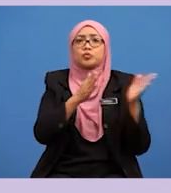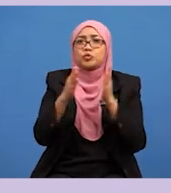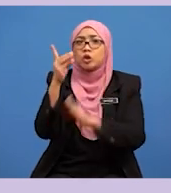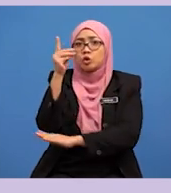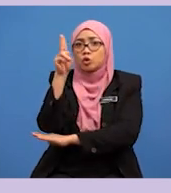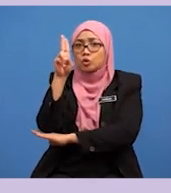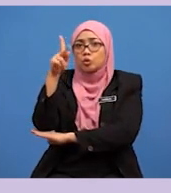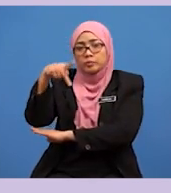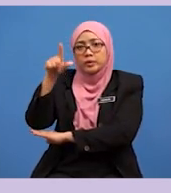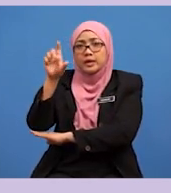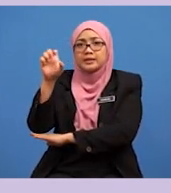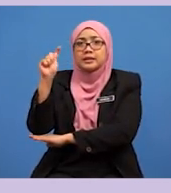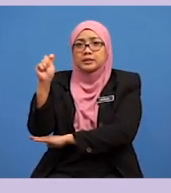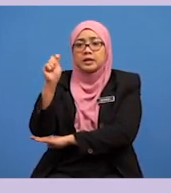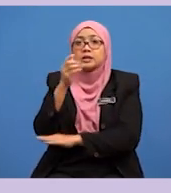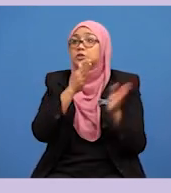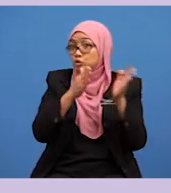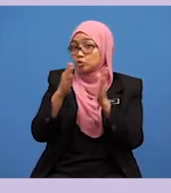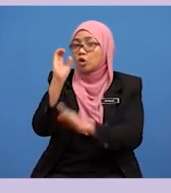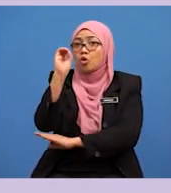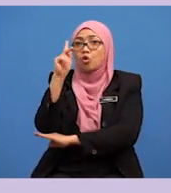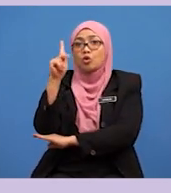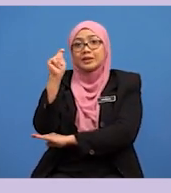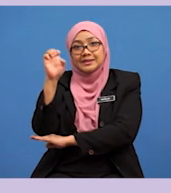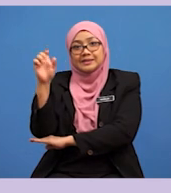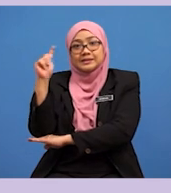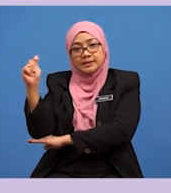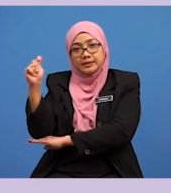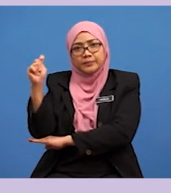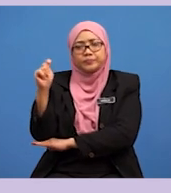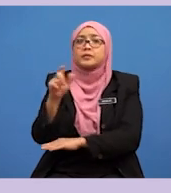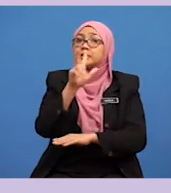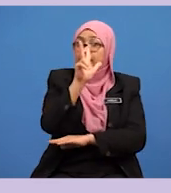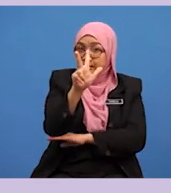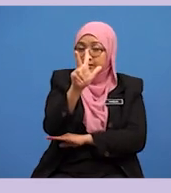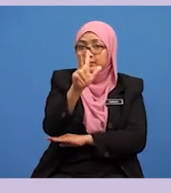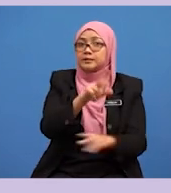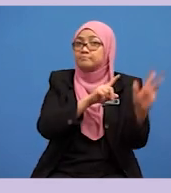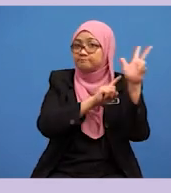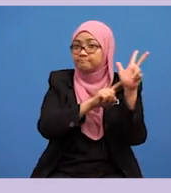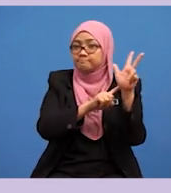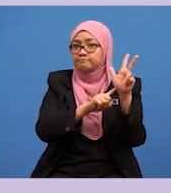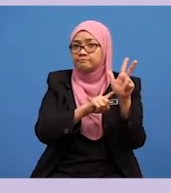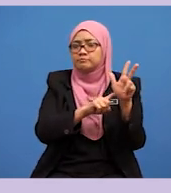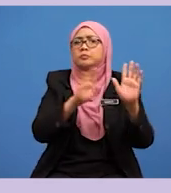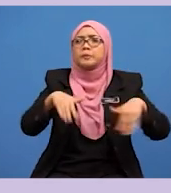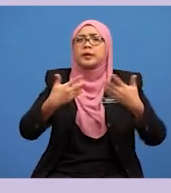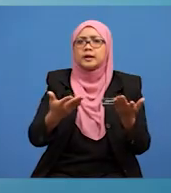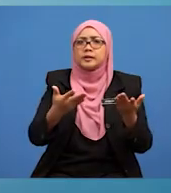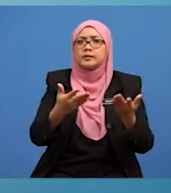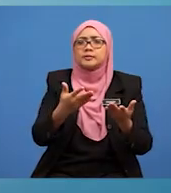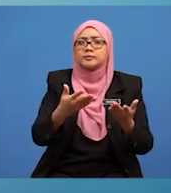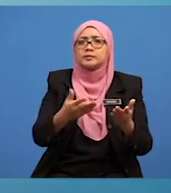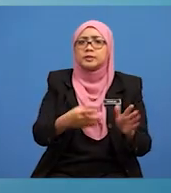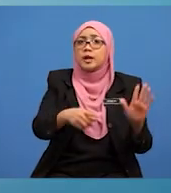oktet. Dan yang ketiga, kita akan tentukan bagaimana ion positif dan ion negatif terbentuk.